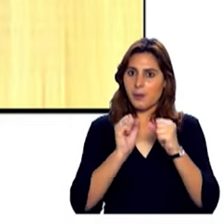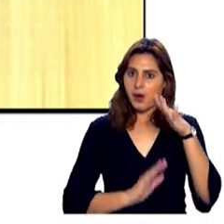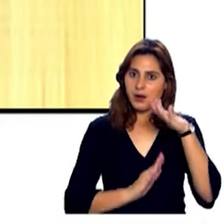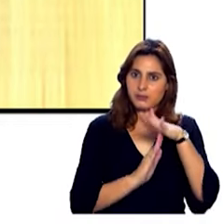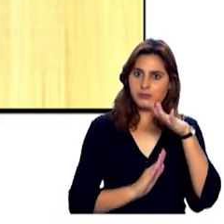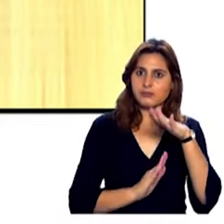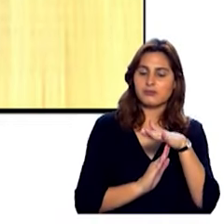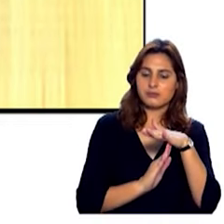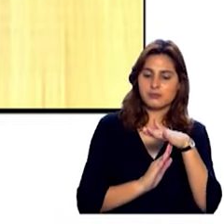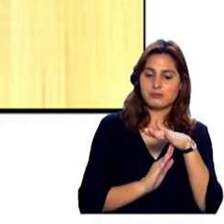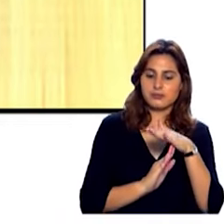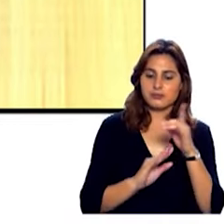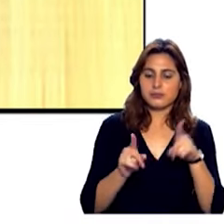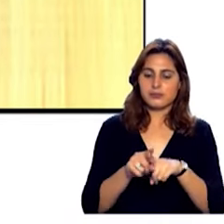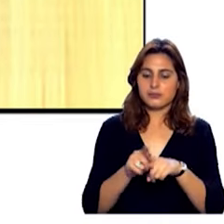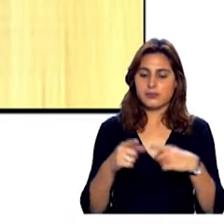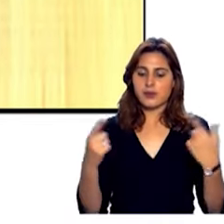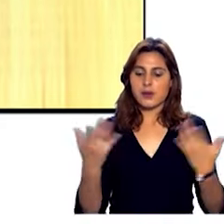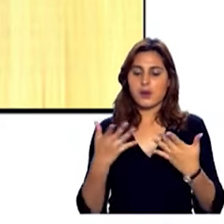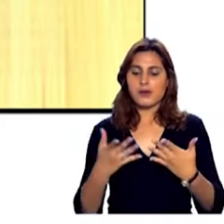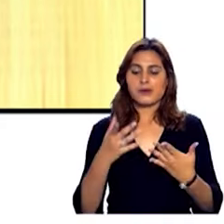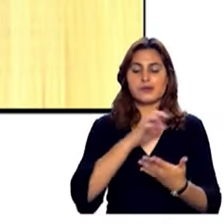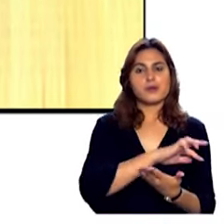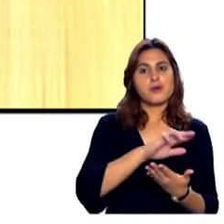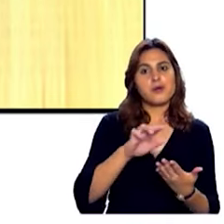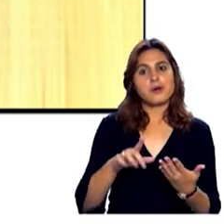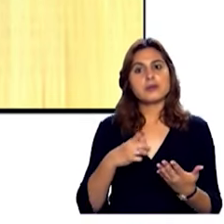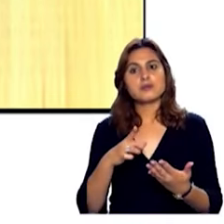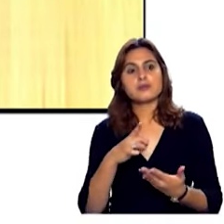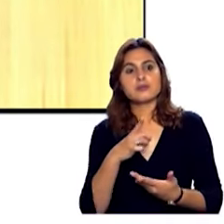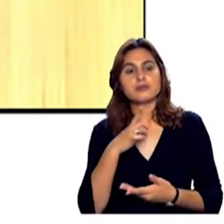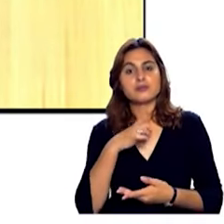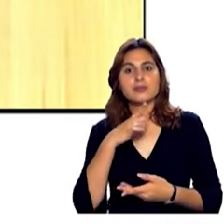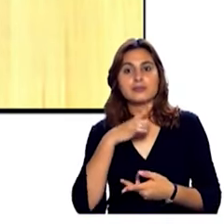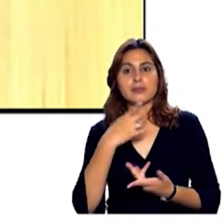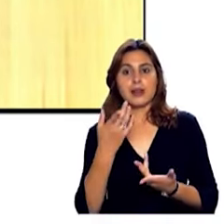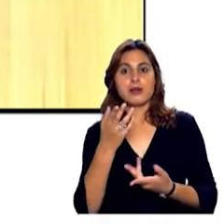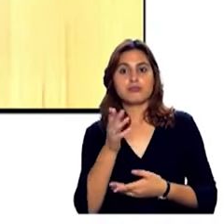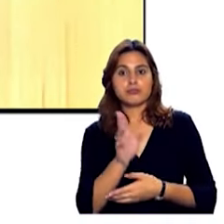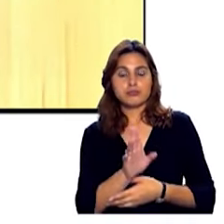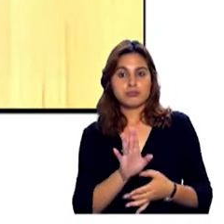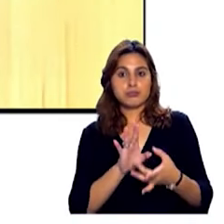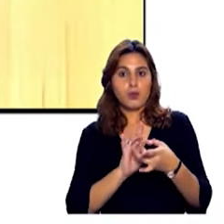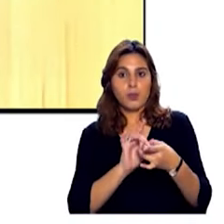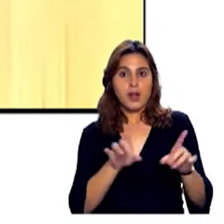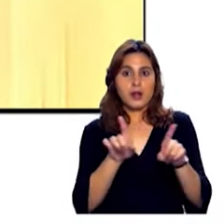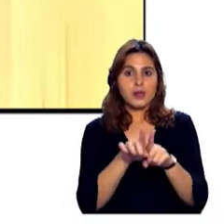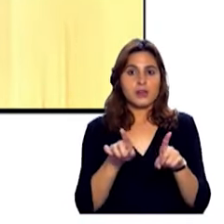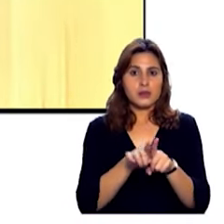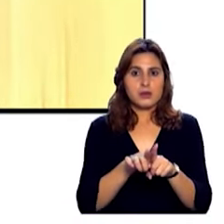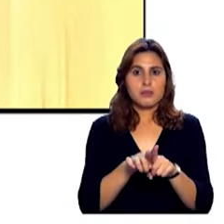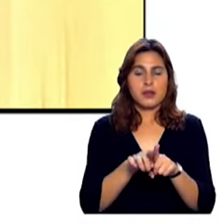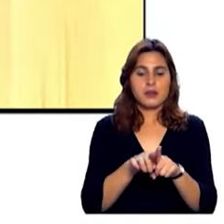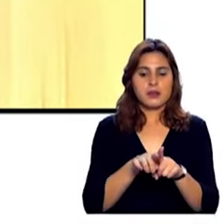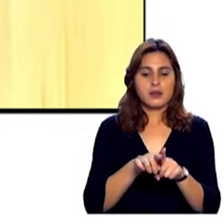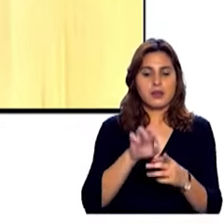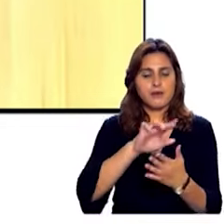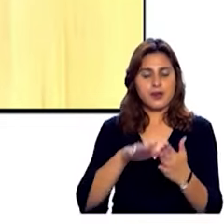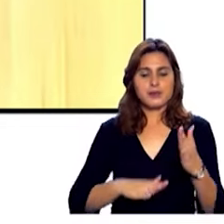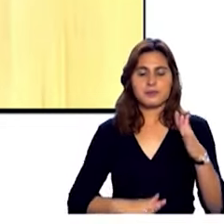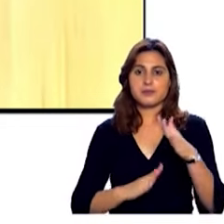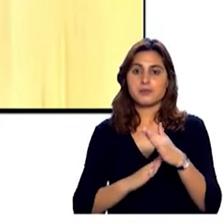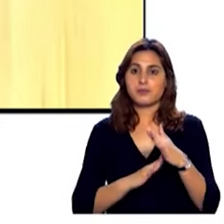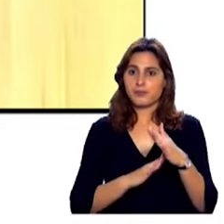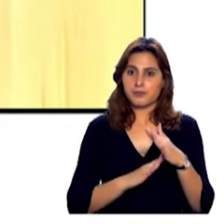l'emancipation sulla Logic e sulla coerenza Della motivazione Il problema in fondo era prima Ed sempre lo